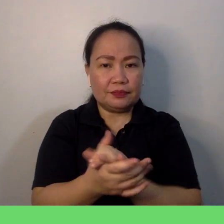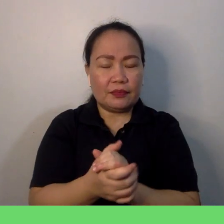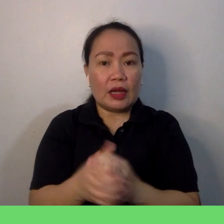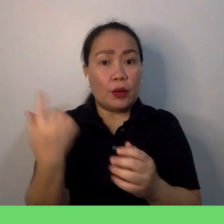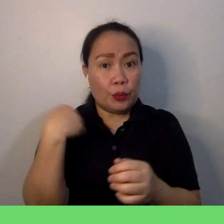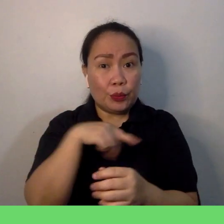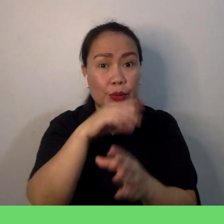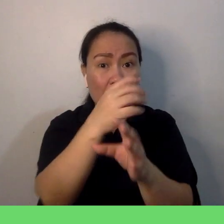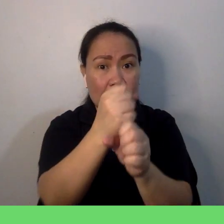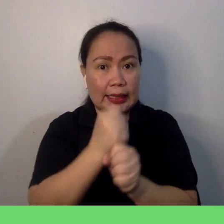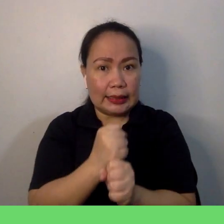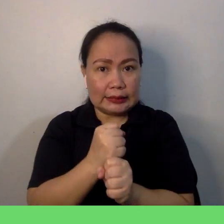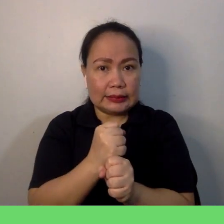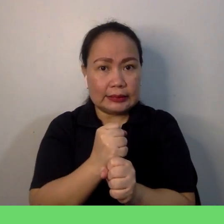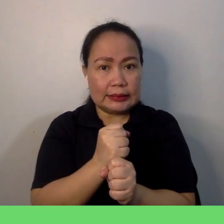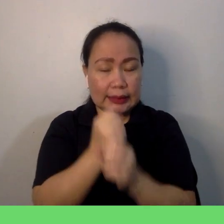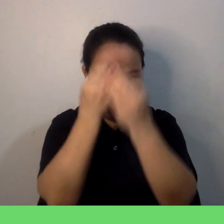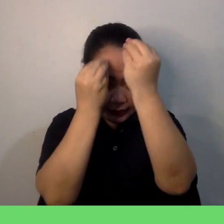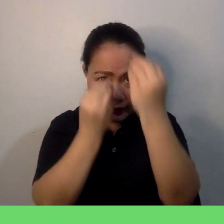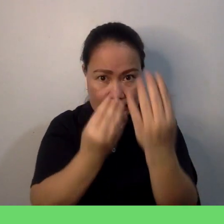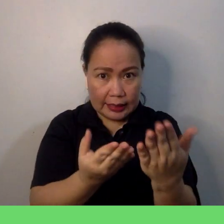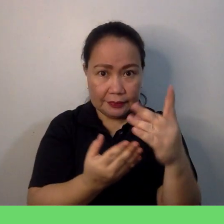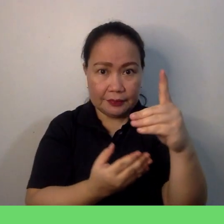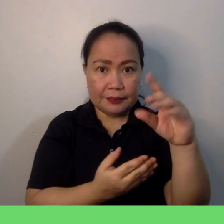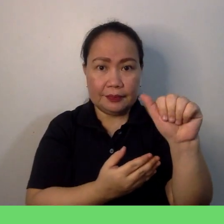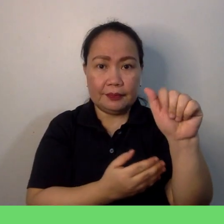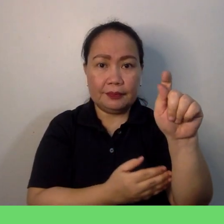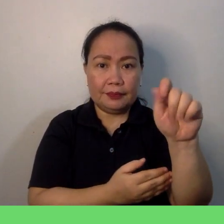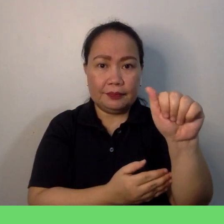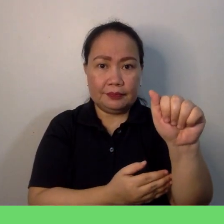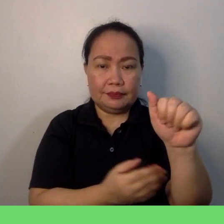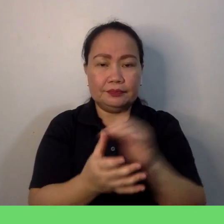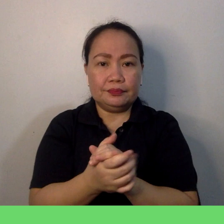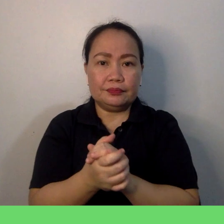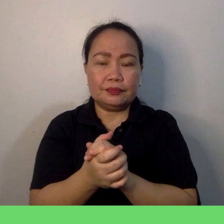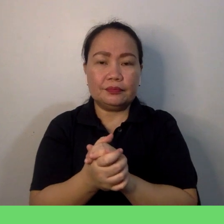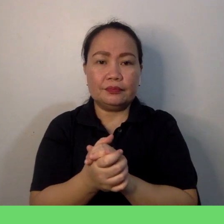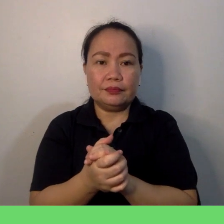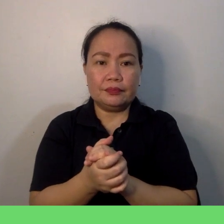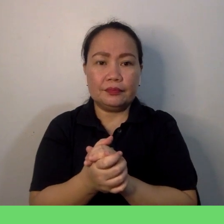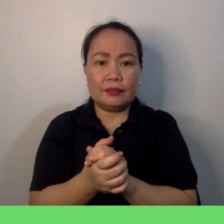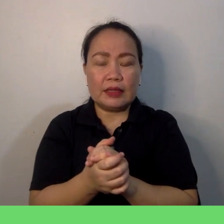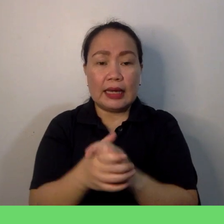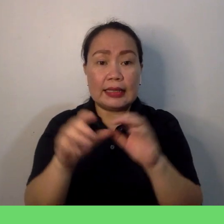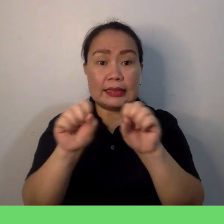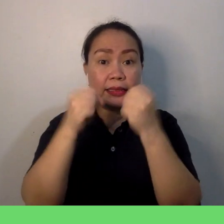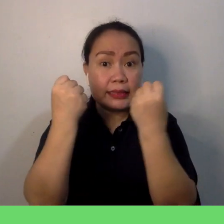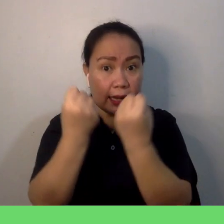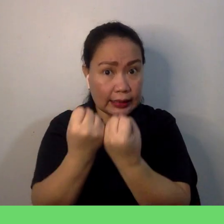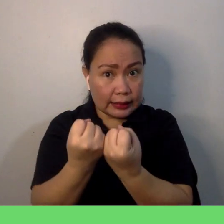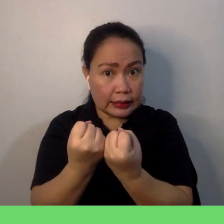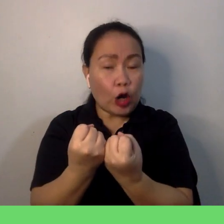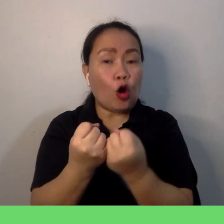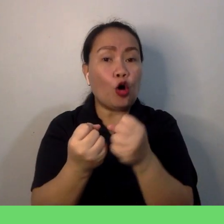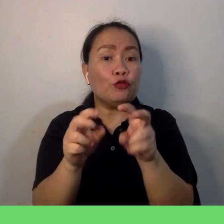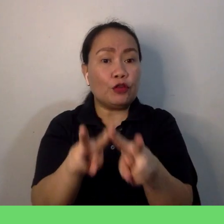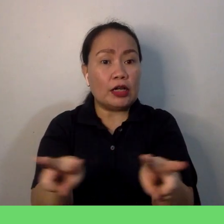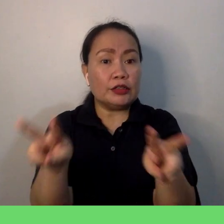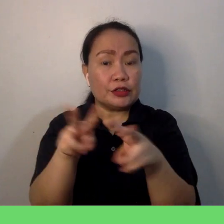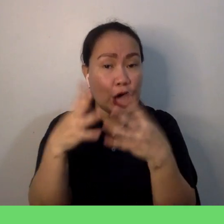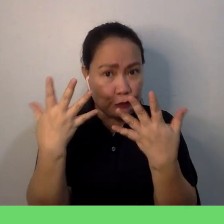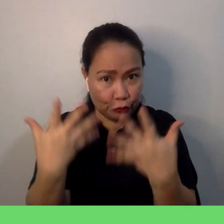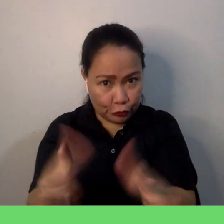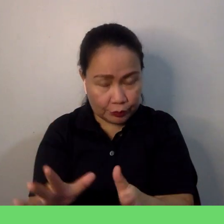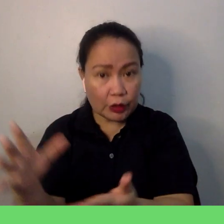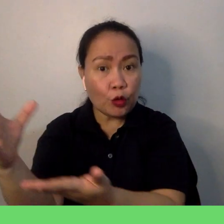nakakakuha tayo ng data. Okay, so yung data po na yun na po yung set of values after nating